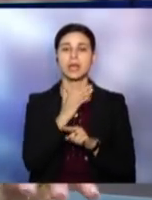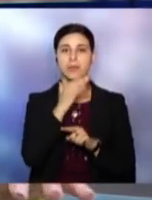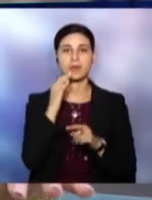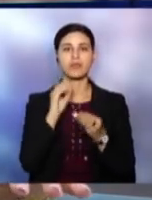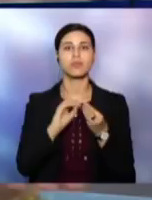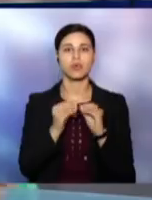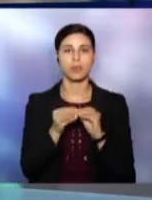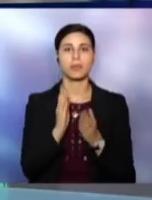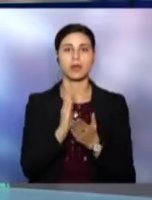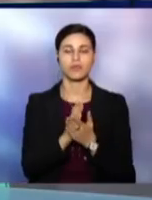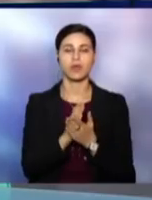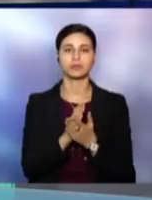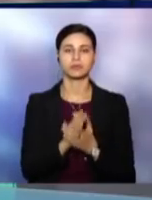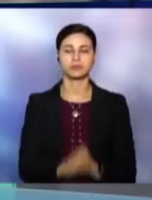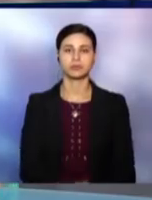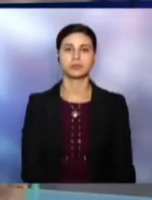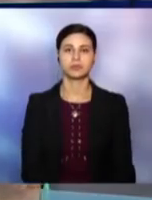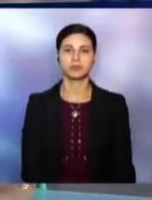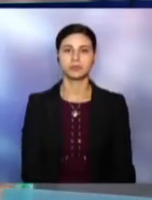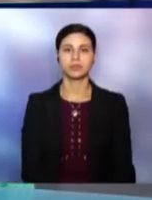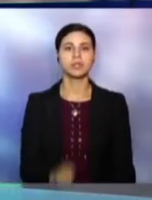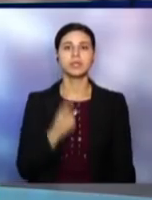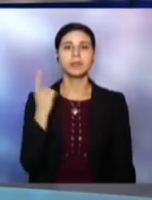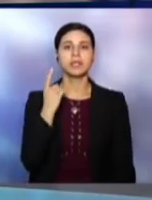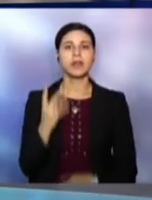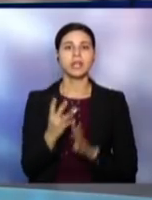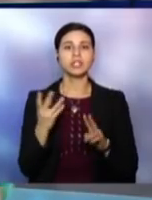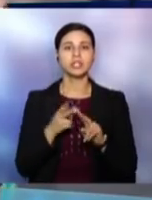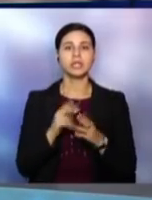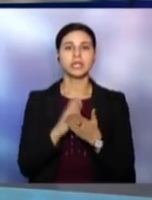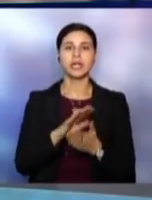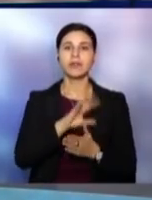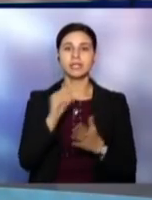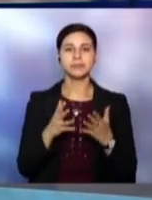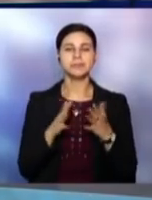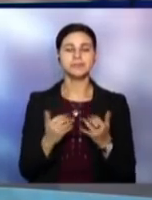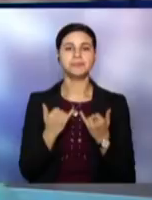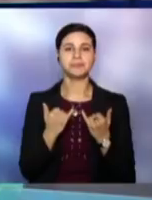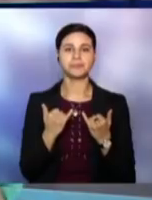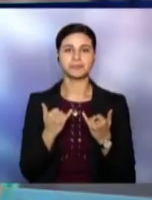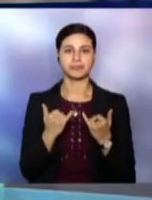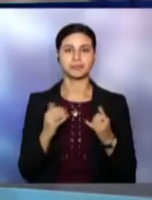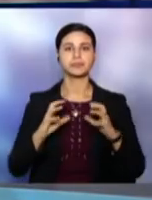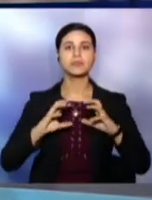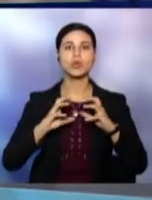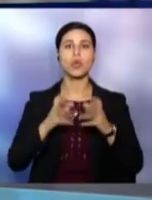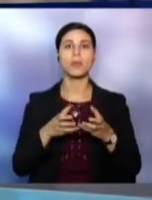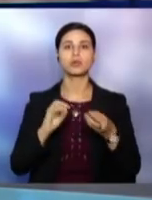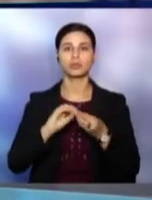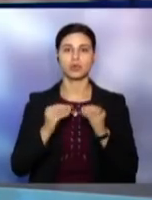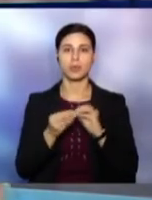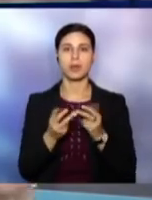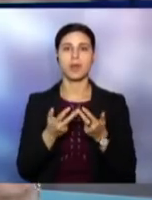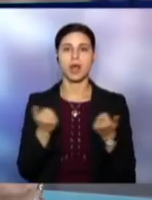პრობლემას ვაწყდებით და პირველ რიგში ეს არის მსოფლიოში ყველაზე მეტად დღეს ერთ-ერთ ყველაზე გლობალურ პრობლემად